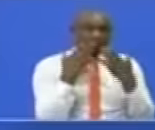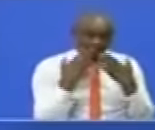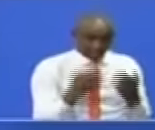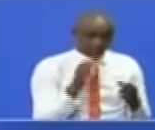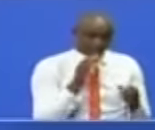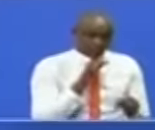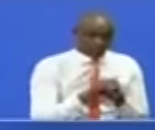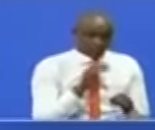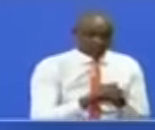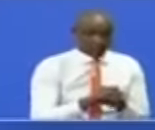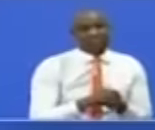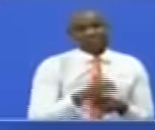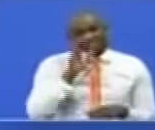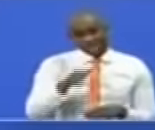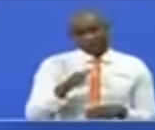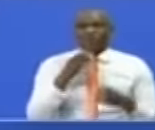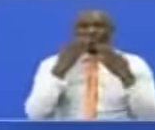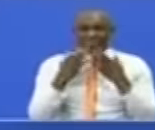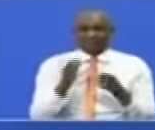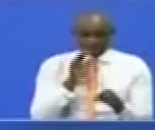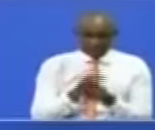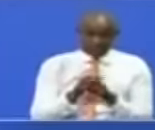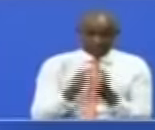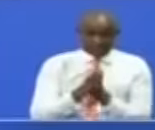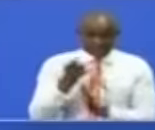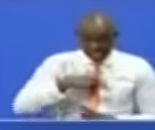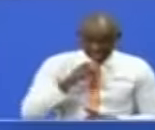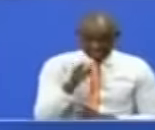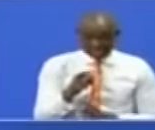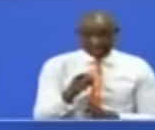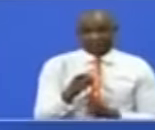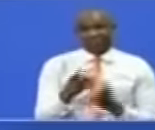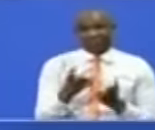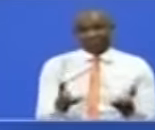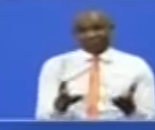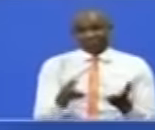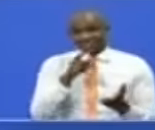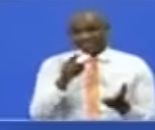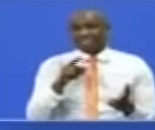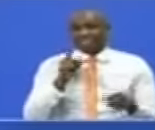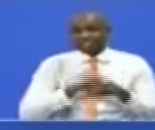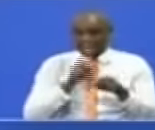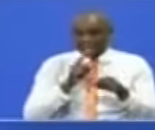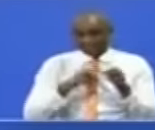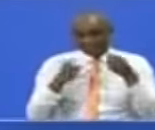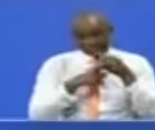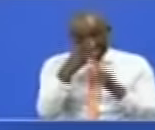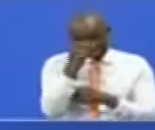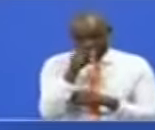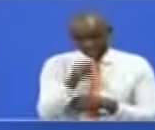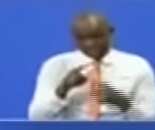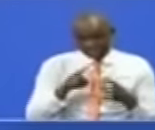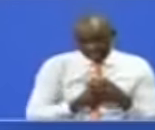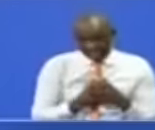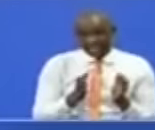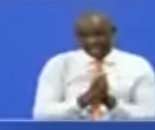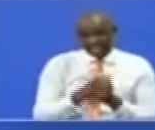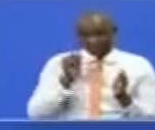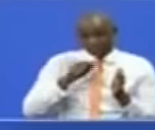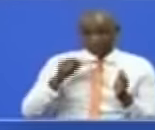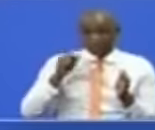pia Dismas. Mtazamaji, shukran sana pia kwa kuungana nasi katika taarifa hizi tangu tulipoanza mwendo wa saa 12 jioni ya leo. Na tunatumai